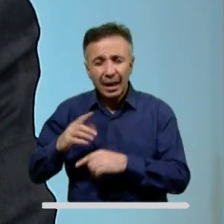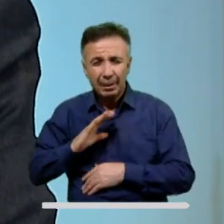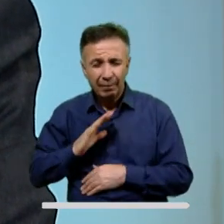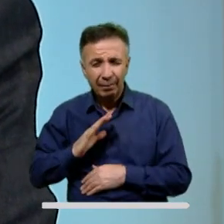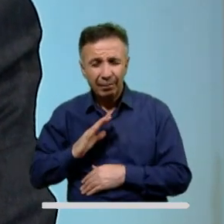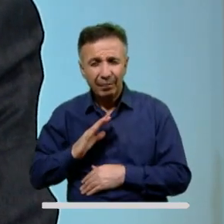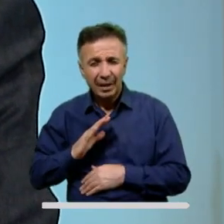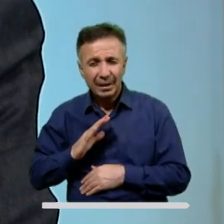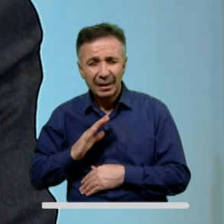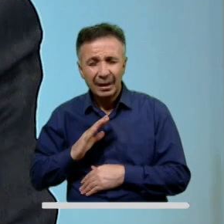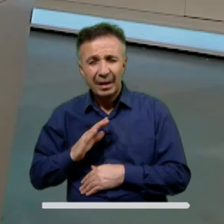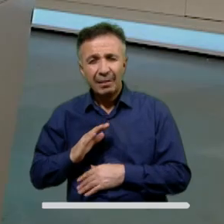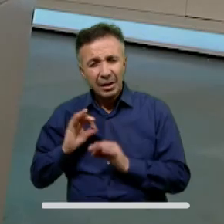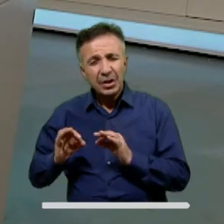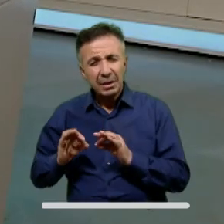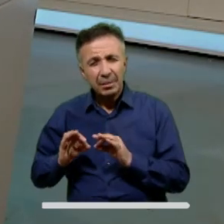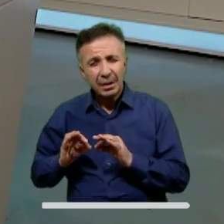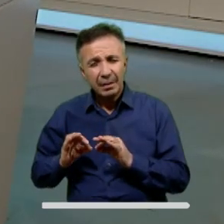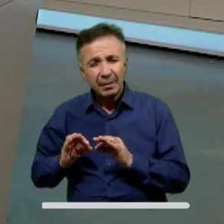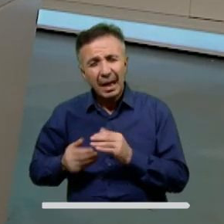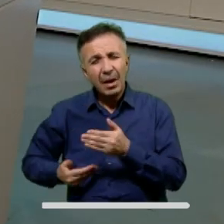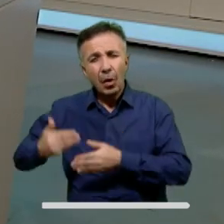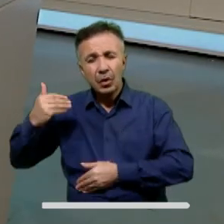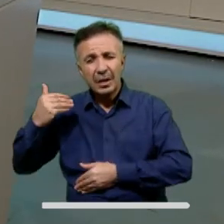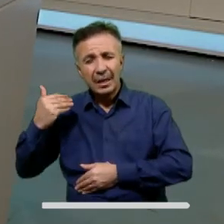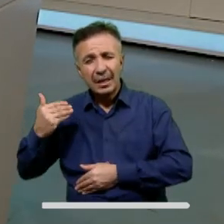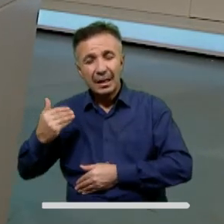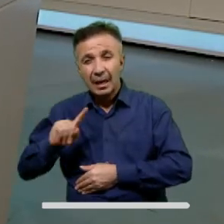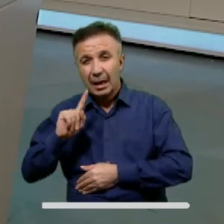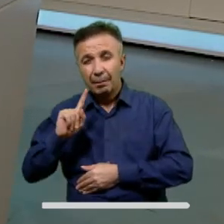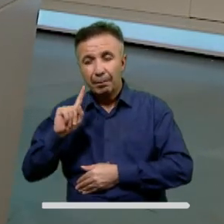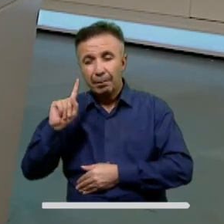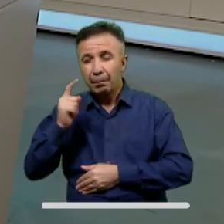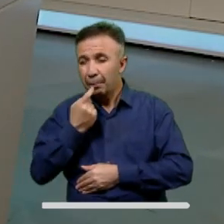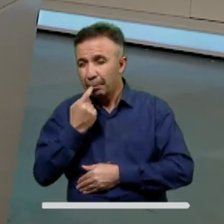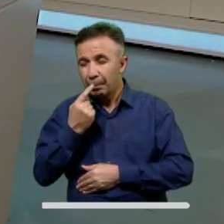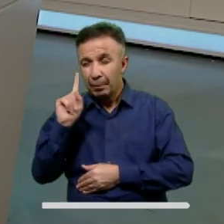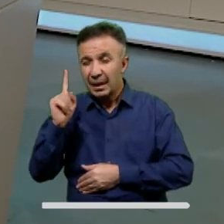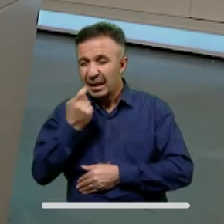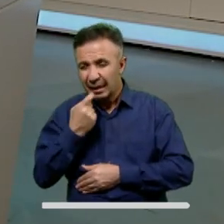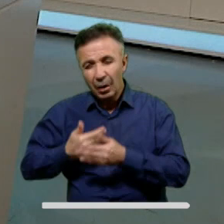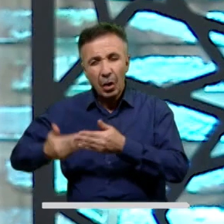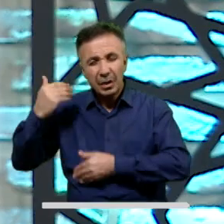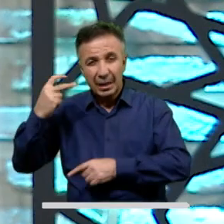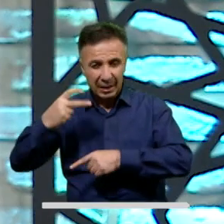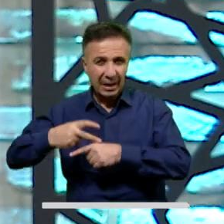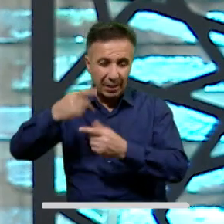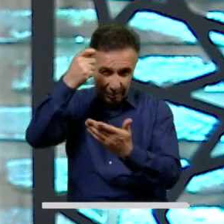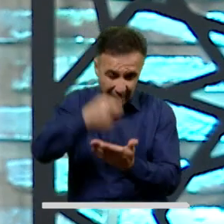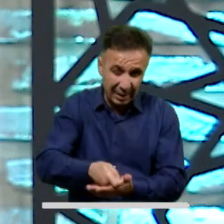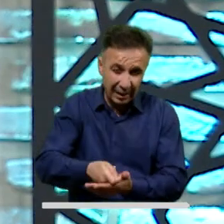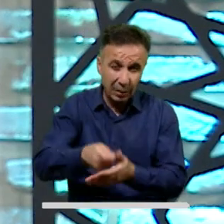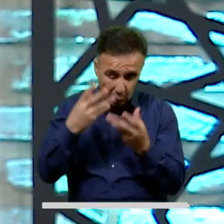ödeyemeyecek durumları var hocam. Yani aşağı yukarı 1500 euro kadar göndermek lazım. Anladım. Soralım. Peşin